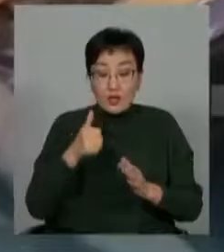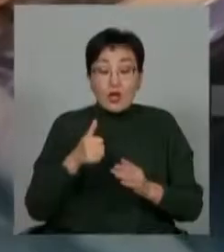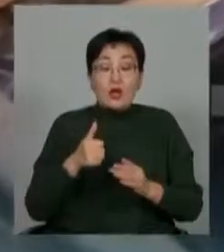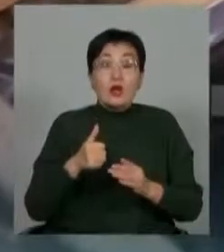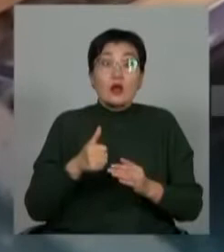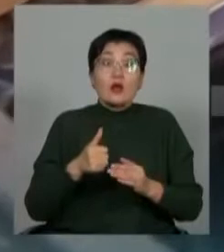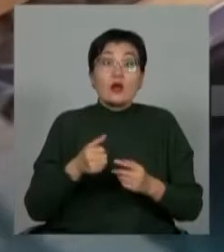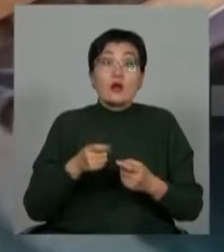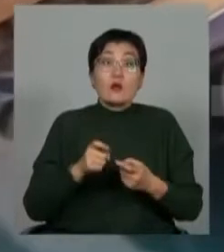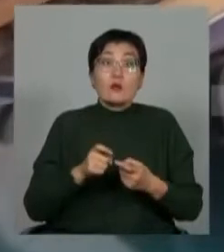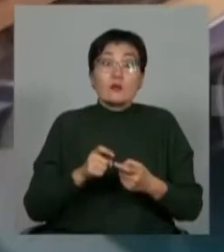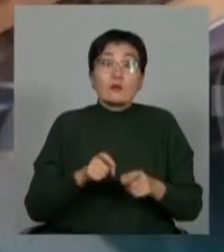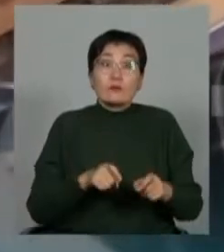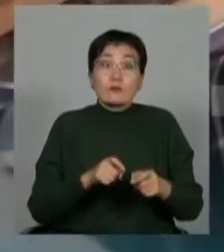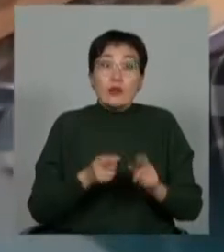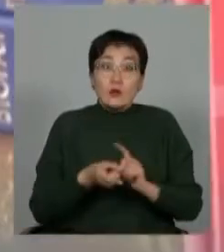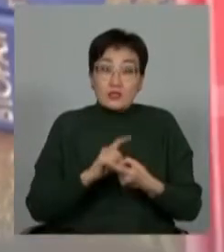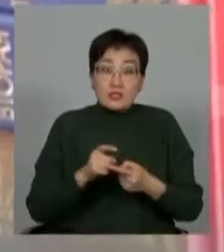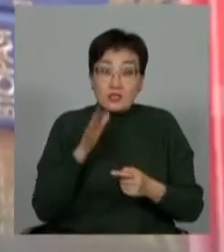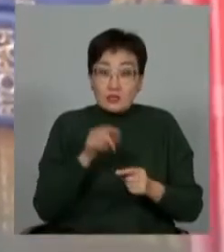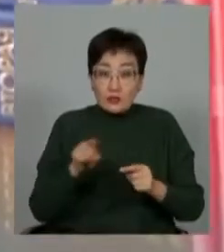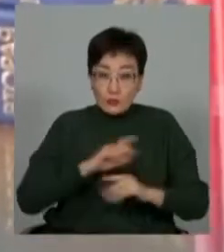шағында өмірден озған еді.